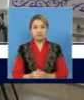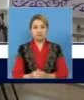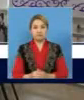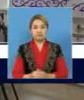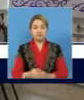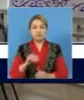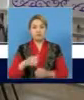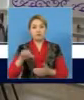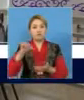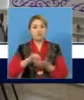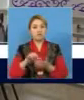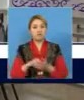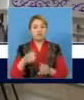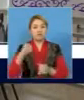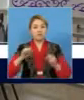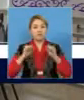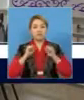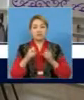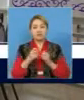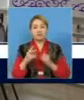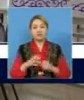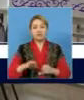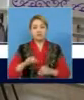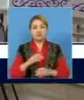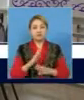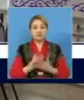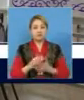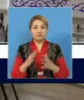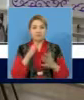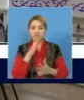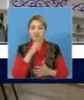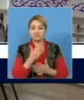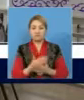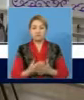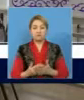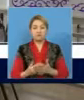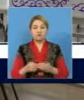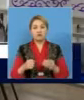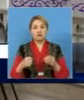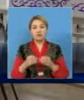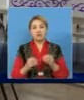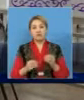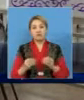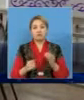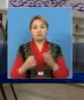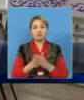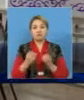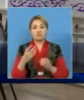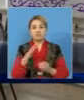В чемпионате принимали участие спортсмены из 12 областей страны. Возрастная категория подростков варьировалась от 10 до 15 лет.